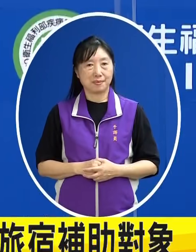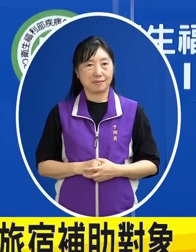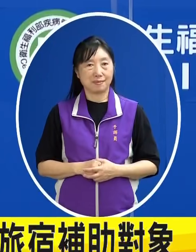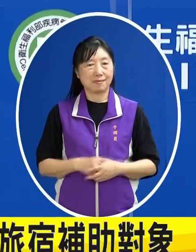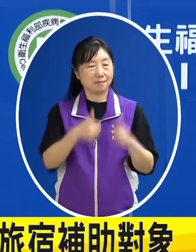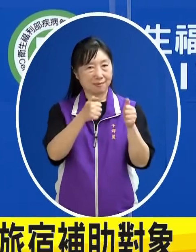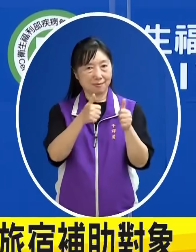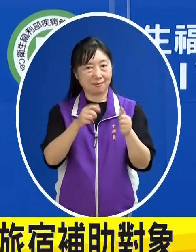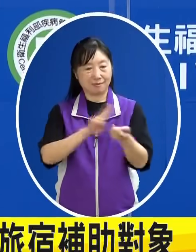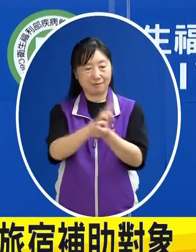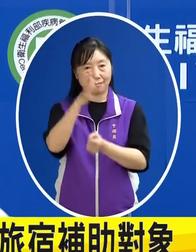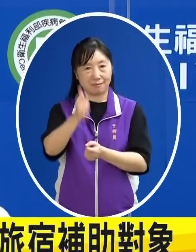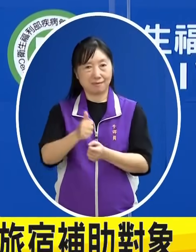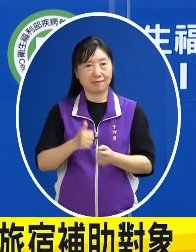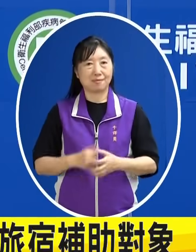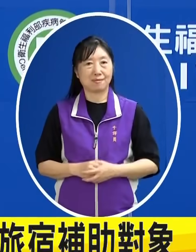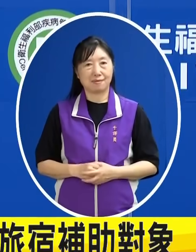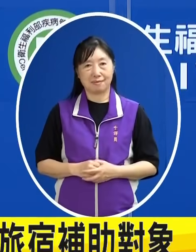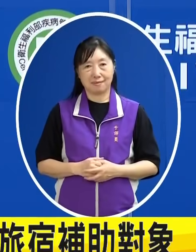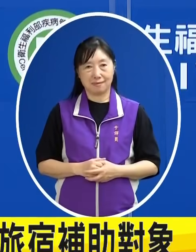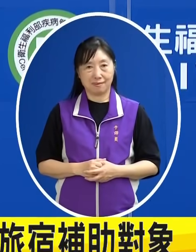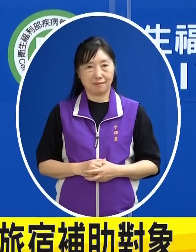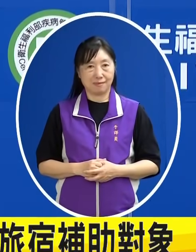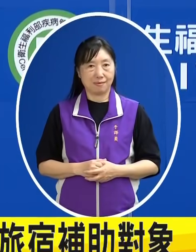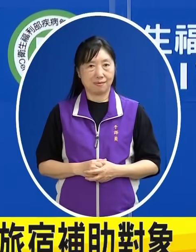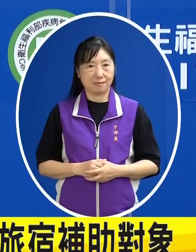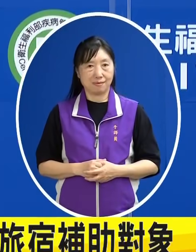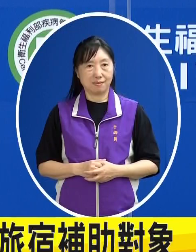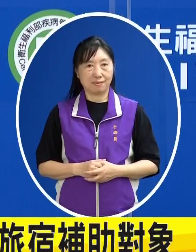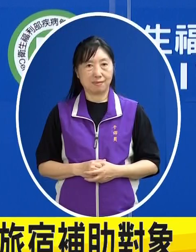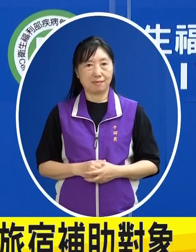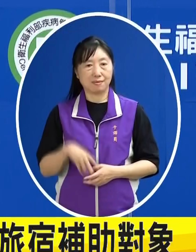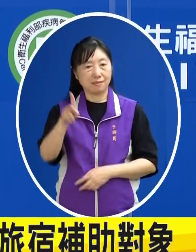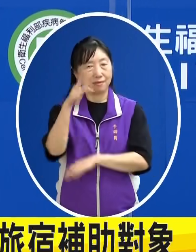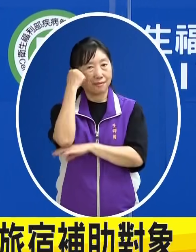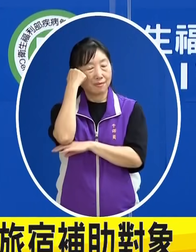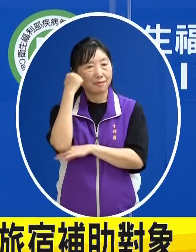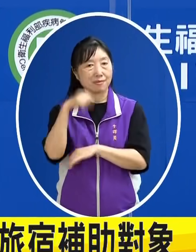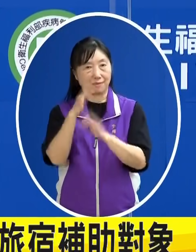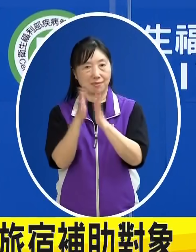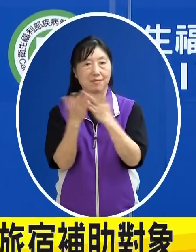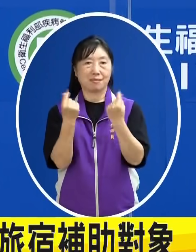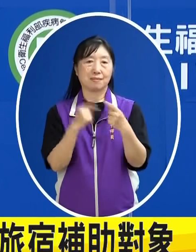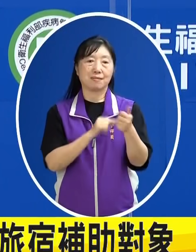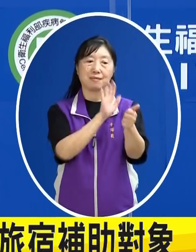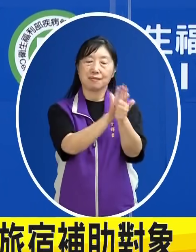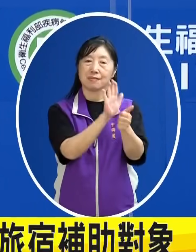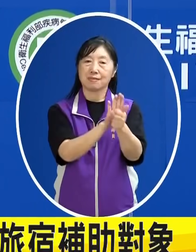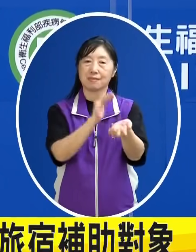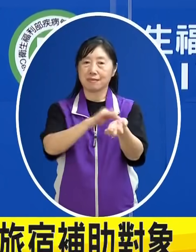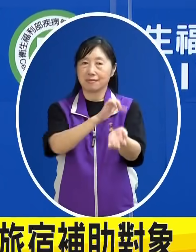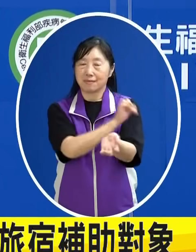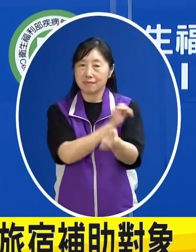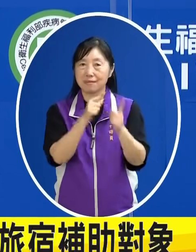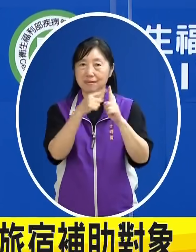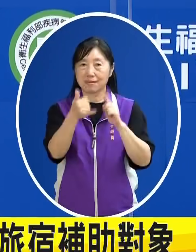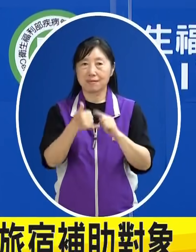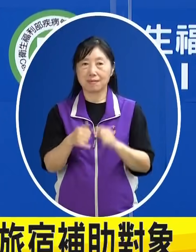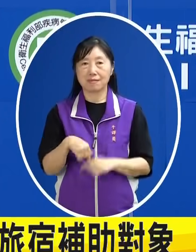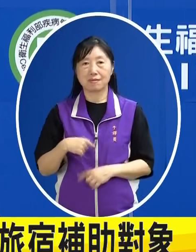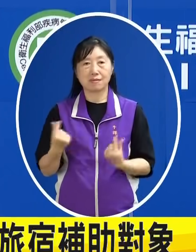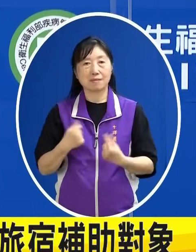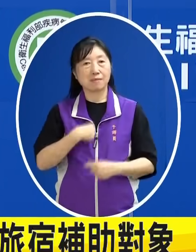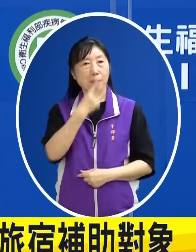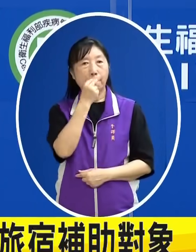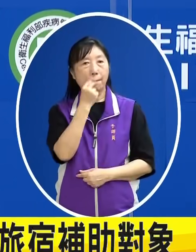我们非常谢谢林部长那也这个旅宿业也来挺医护那天礼拜天好像这个